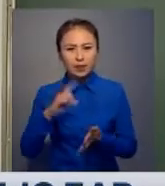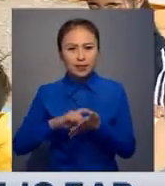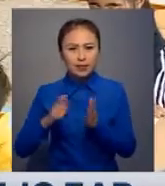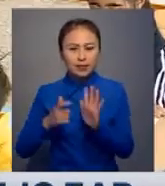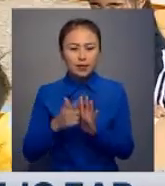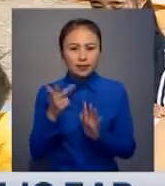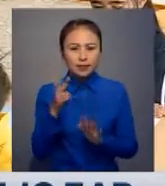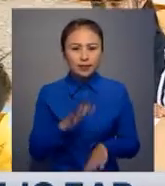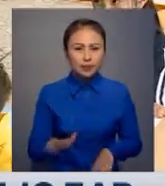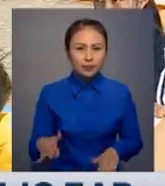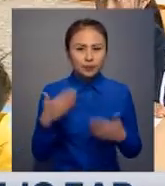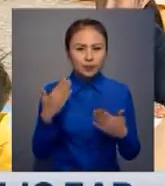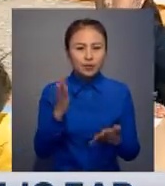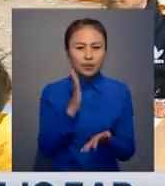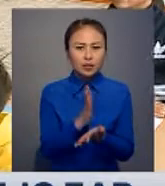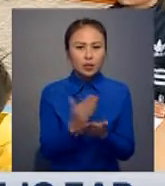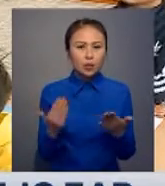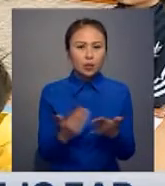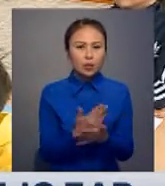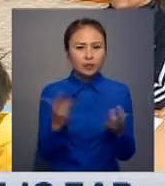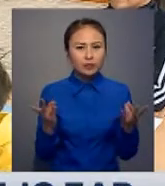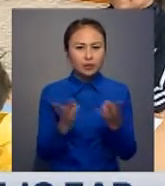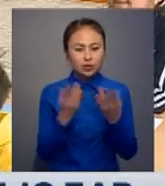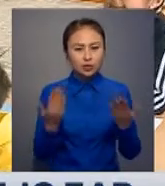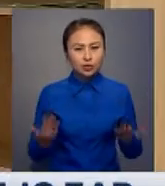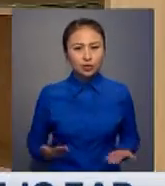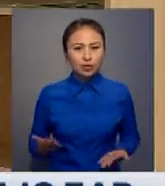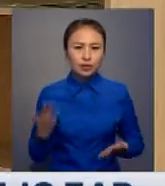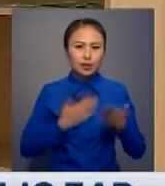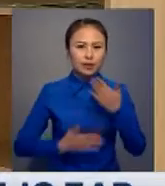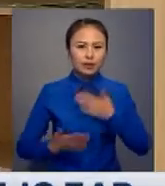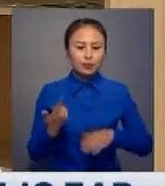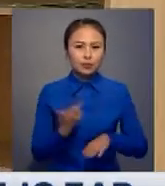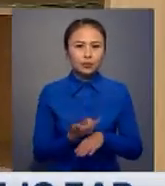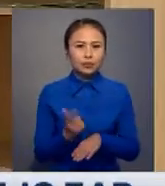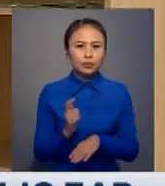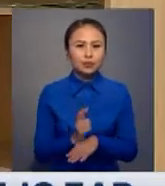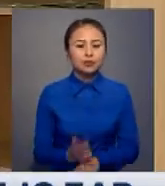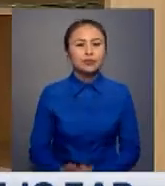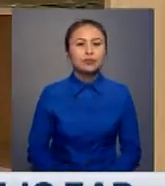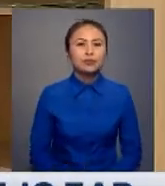Үш баланың атанасы жаңа қоныстағы тұрмыстарына разы. Бізге мұнда